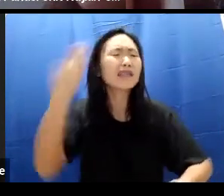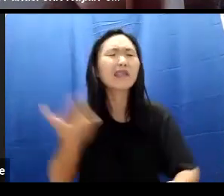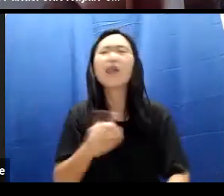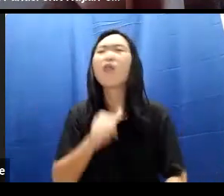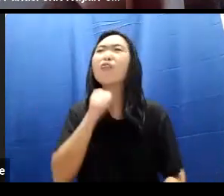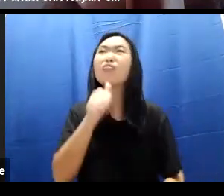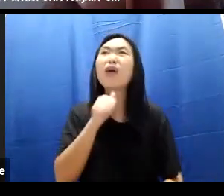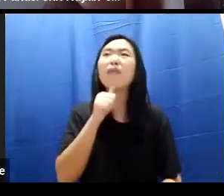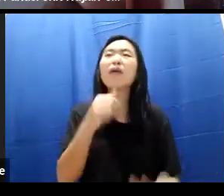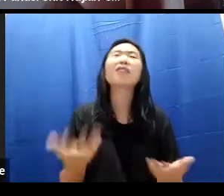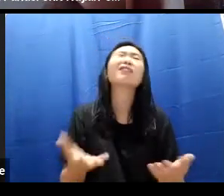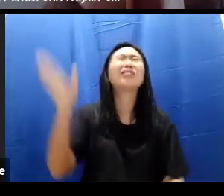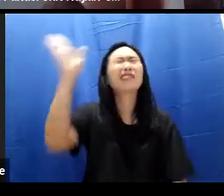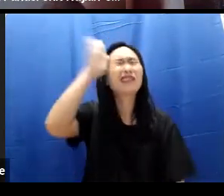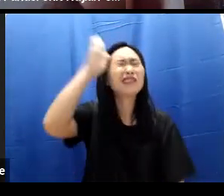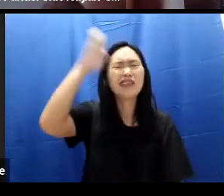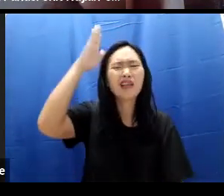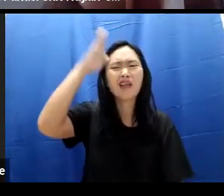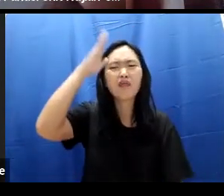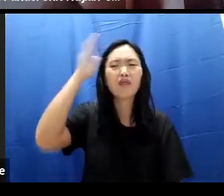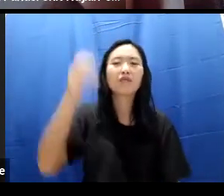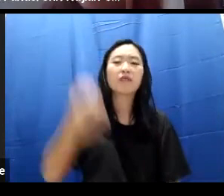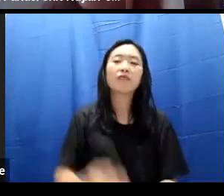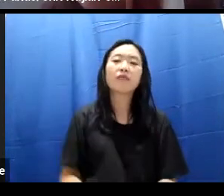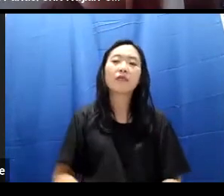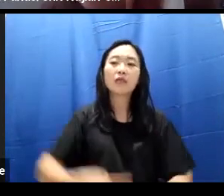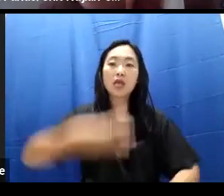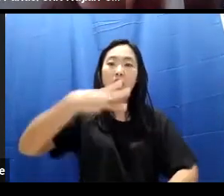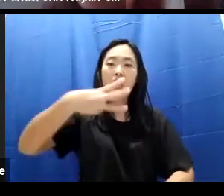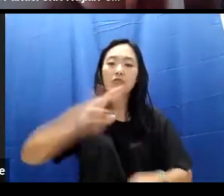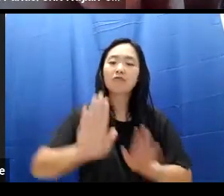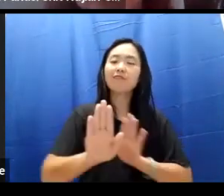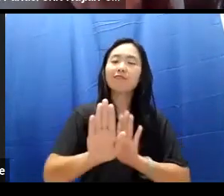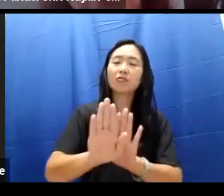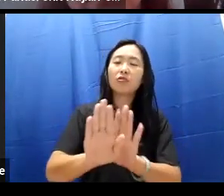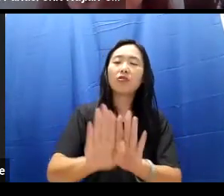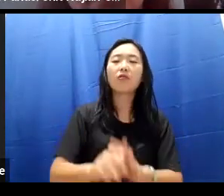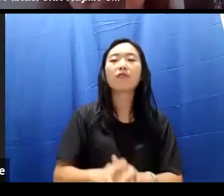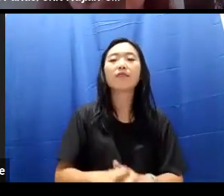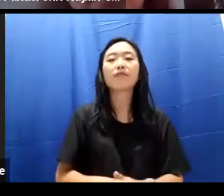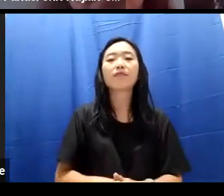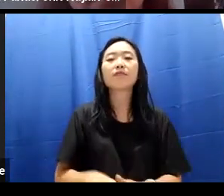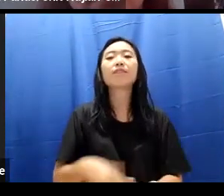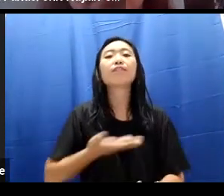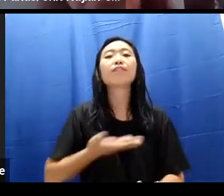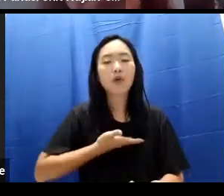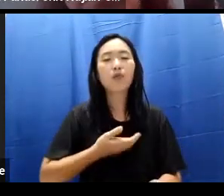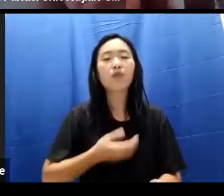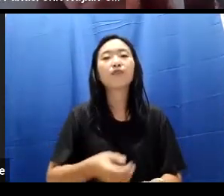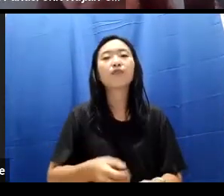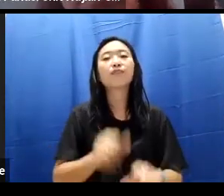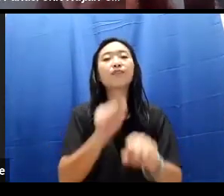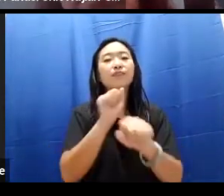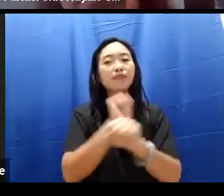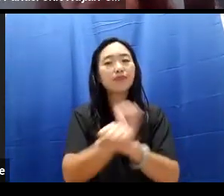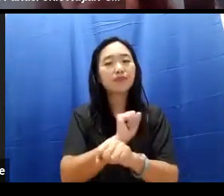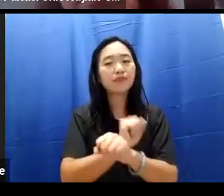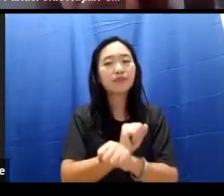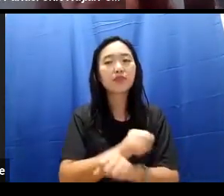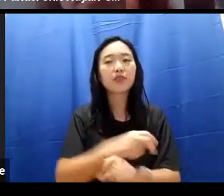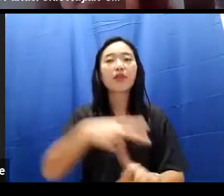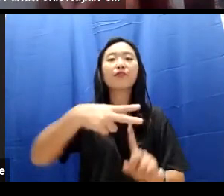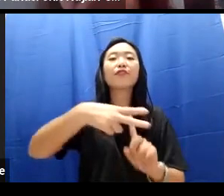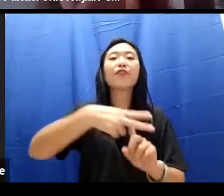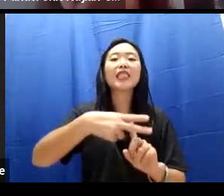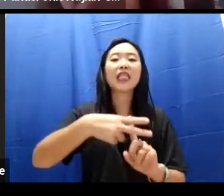itu yang mendorong saya, sehingga saya menentui gender, dan kemudian bekerja sebagai field facilitator di lapangan. Saya kemudian dapat